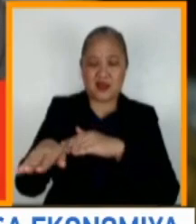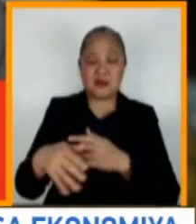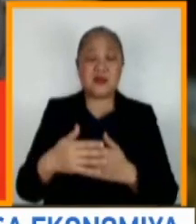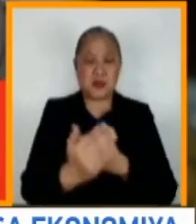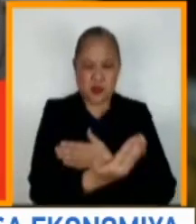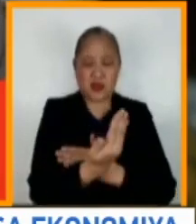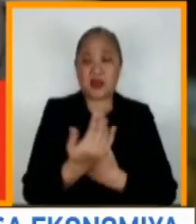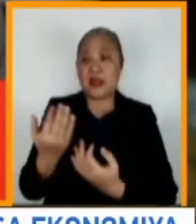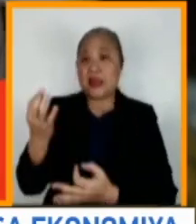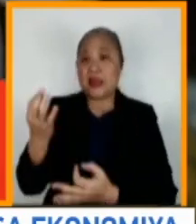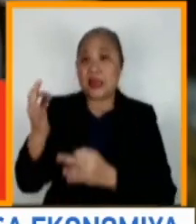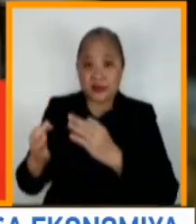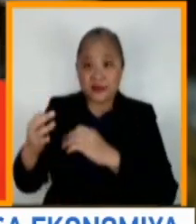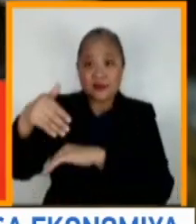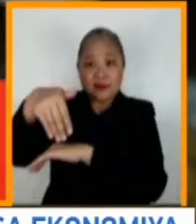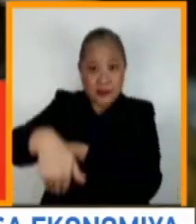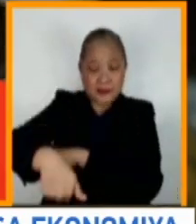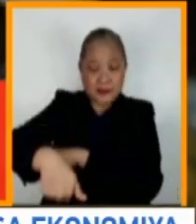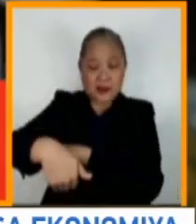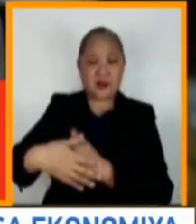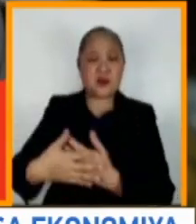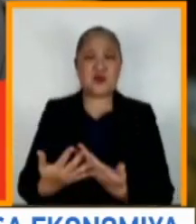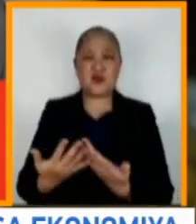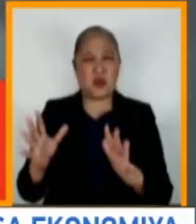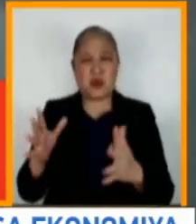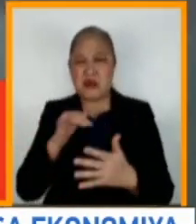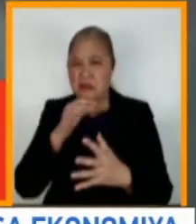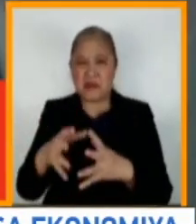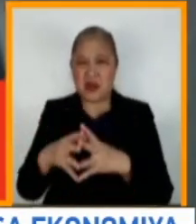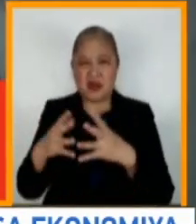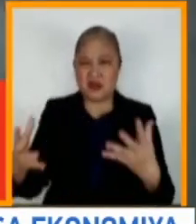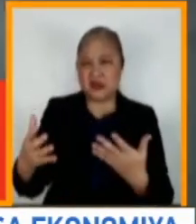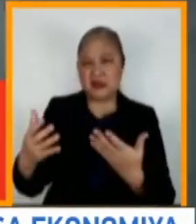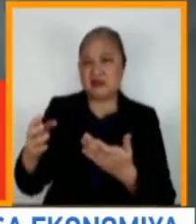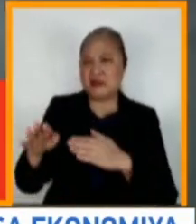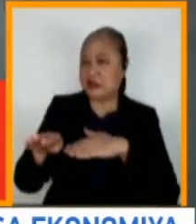talagang wala ganong sasakyan, hindi stress.